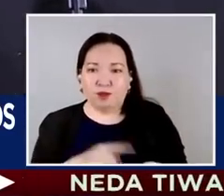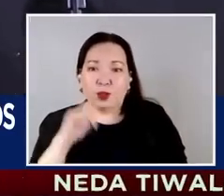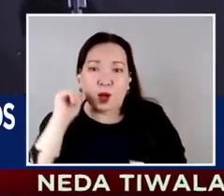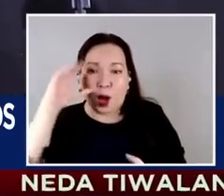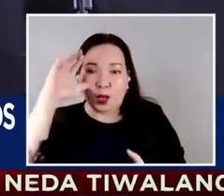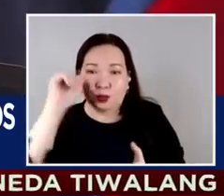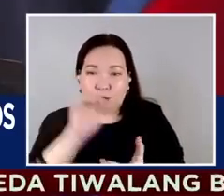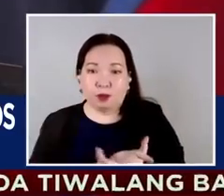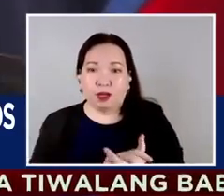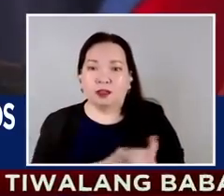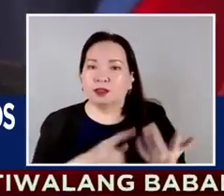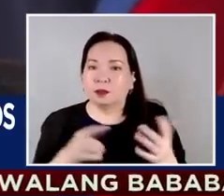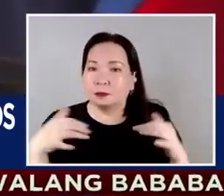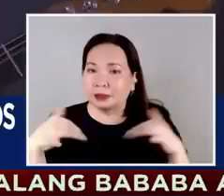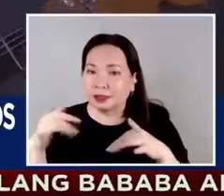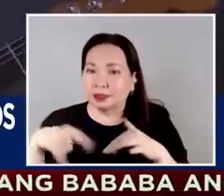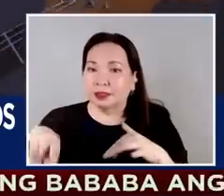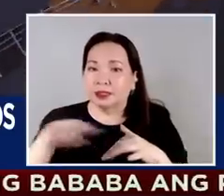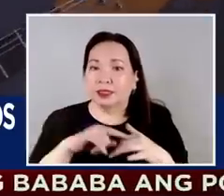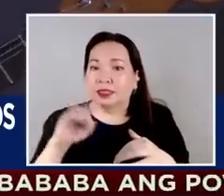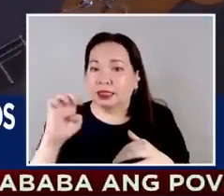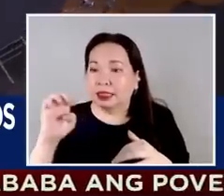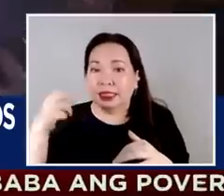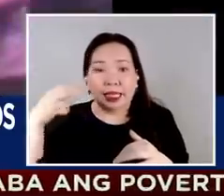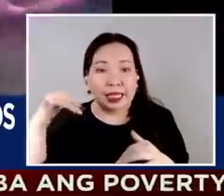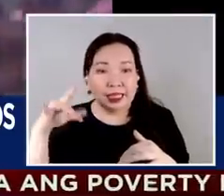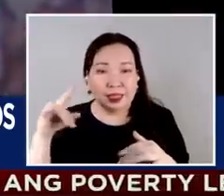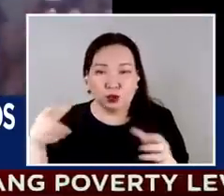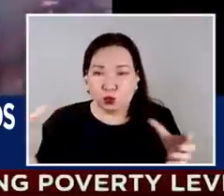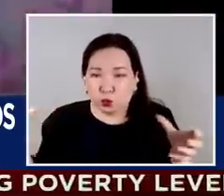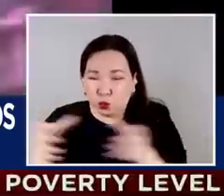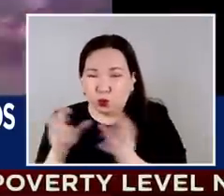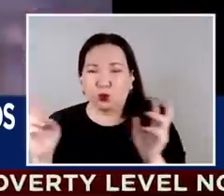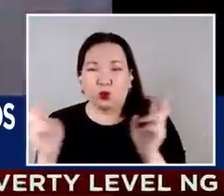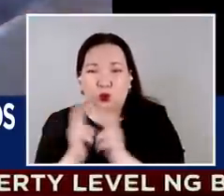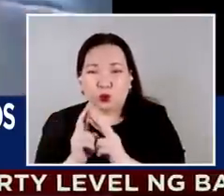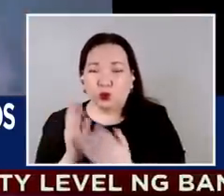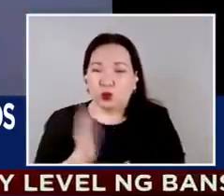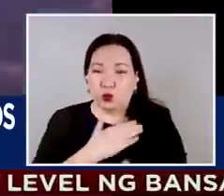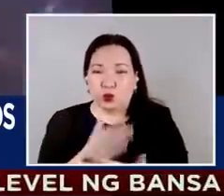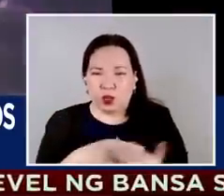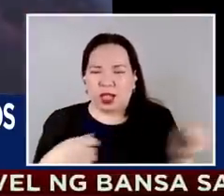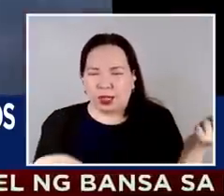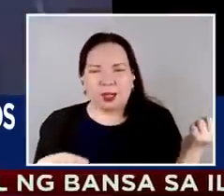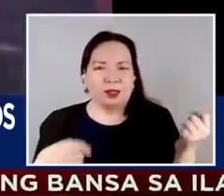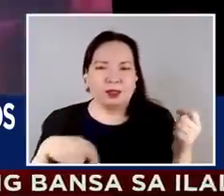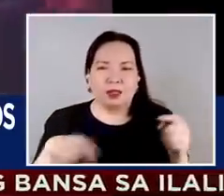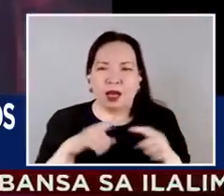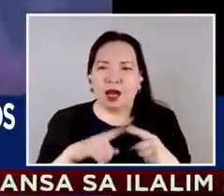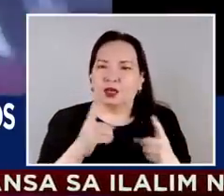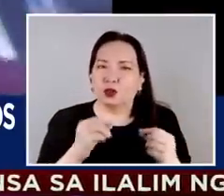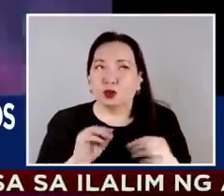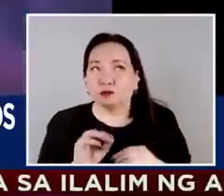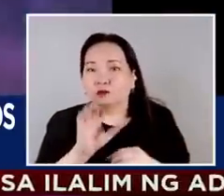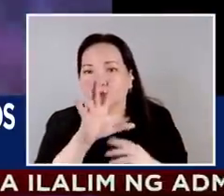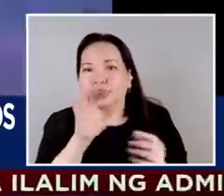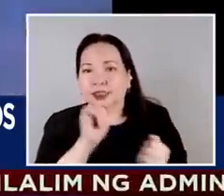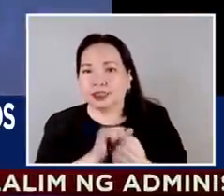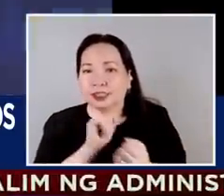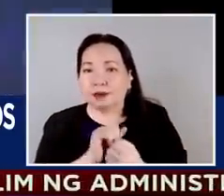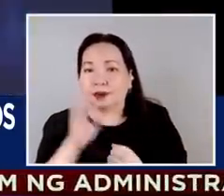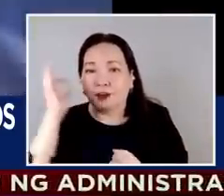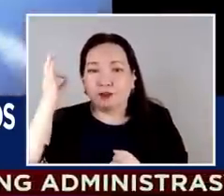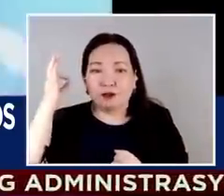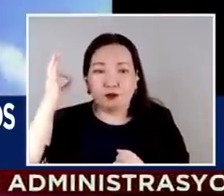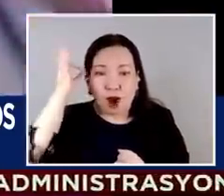producers ng Eraserheads Reunion Concert sa December 22. Sa pamamagitan ng special effects, kakanta at sasayaw ang King of Rap